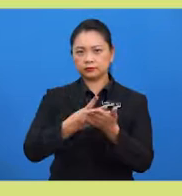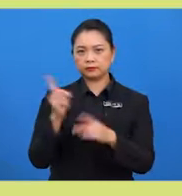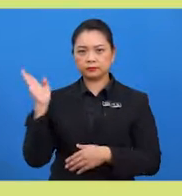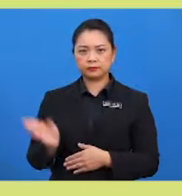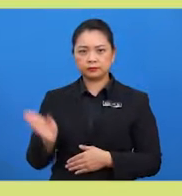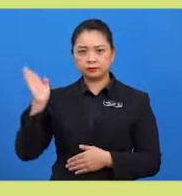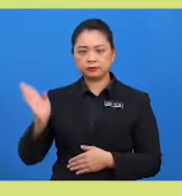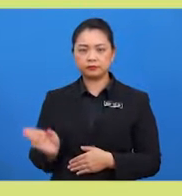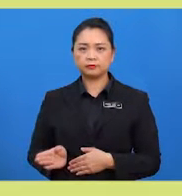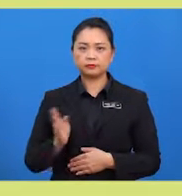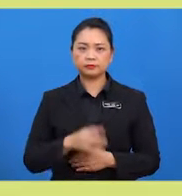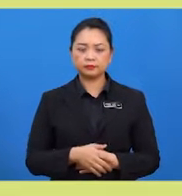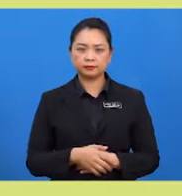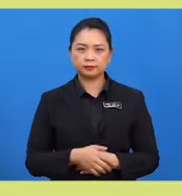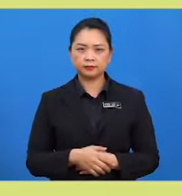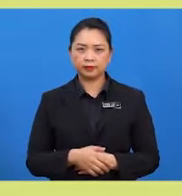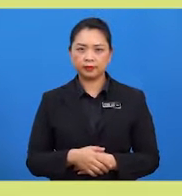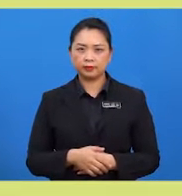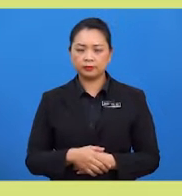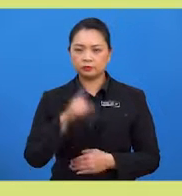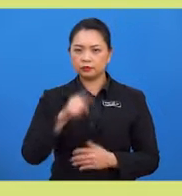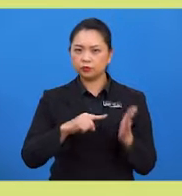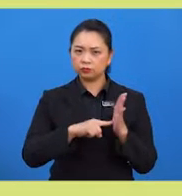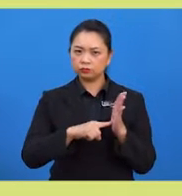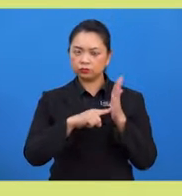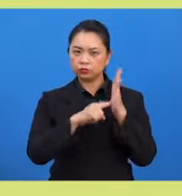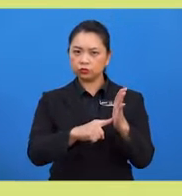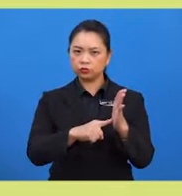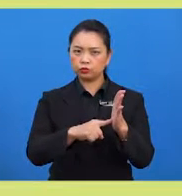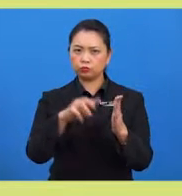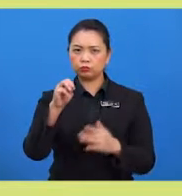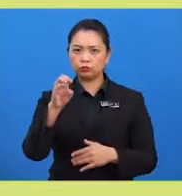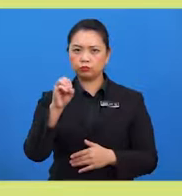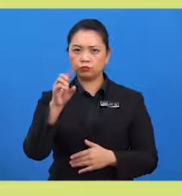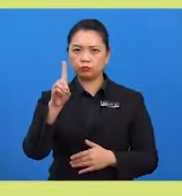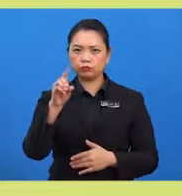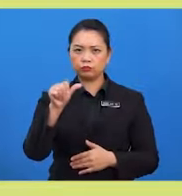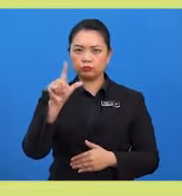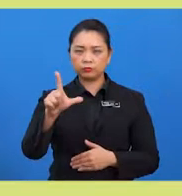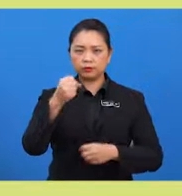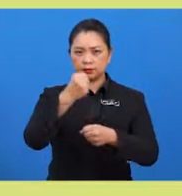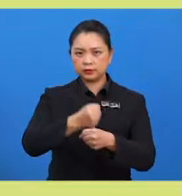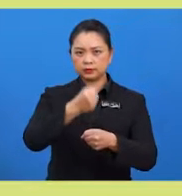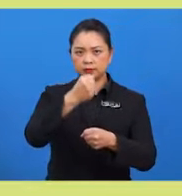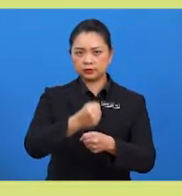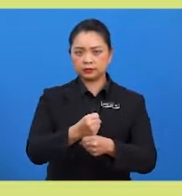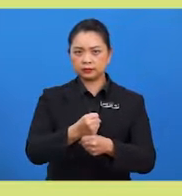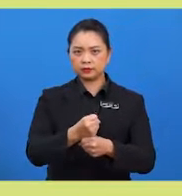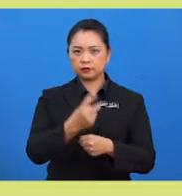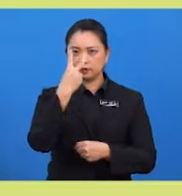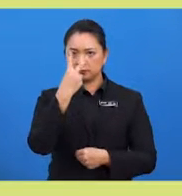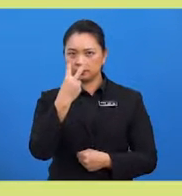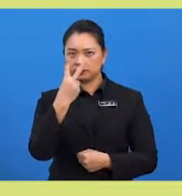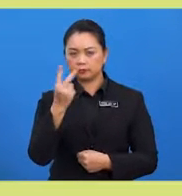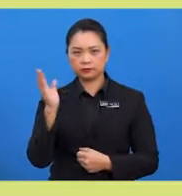ditunjukkan. Format penyata mesti menunjukkan modal kerja iaitu aset semasa